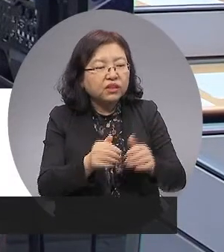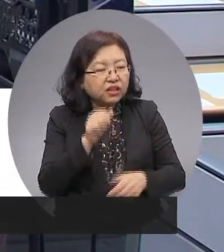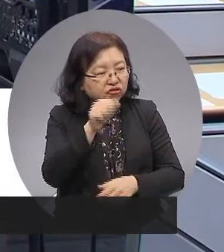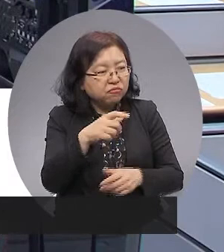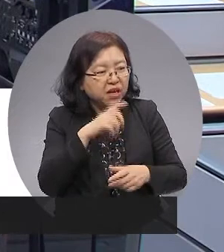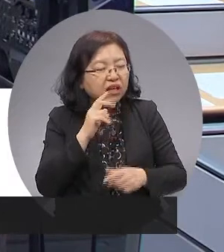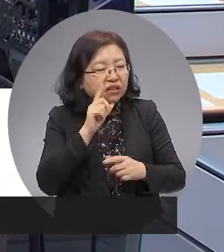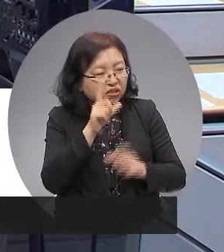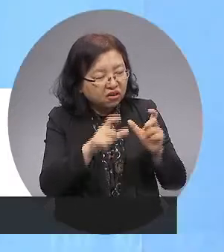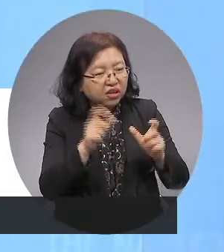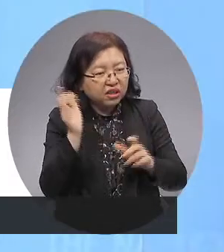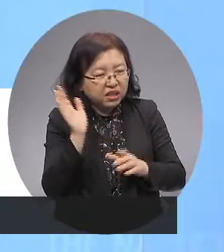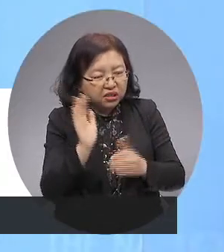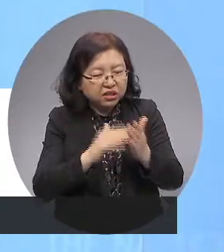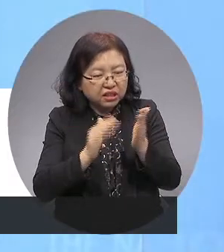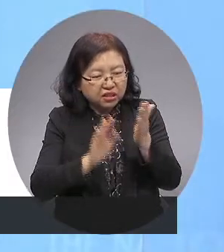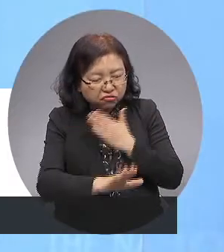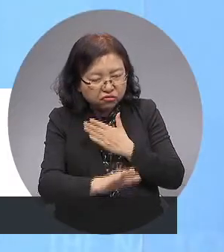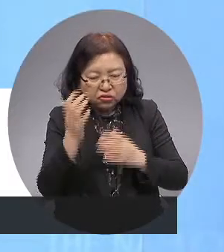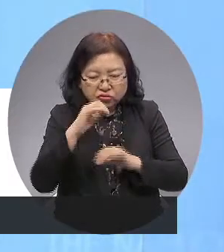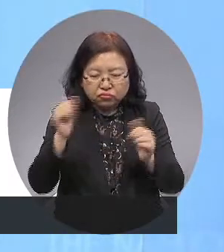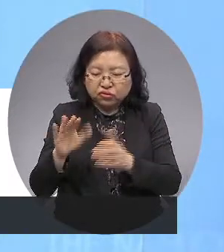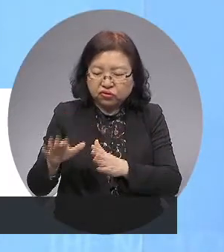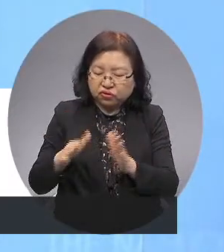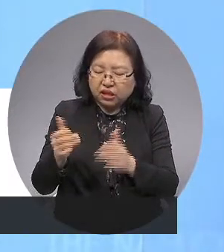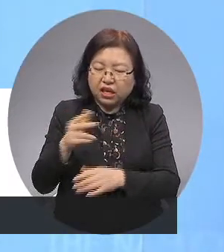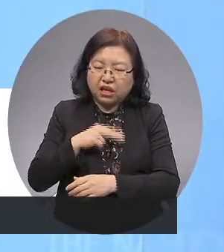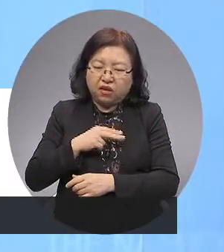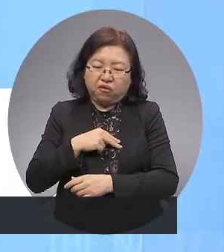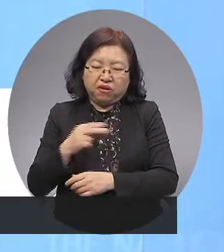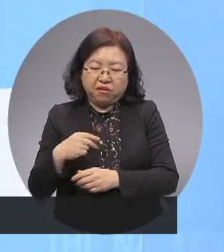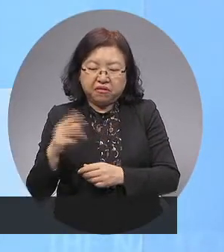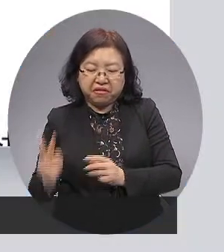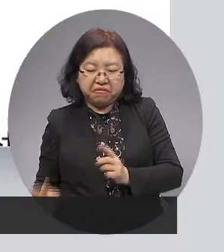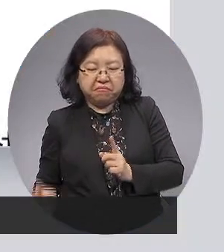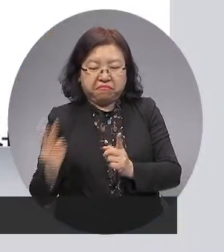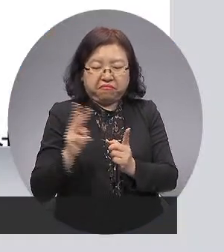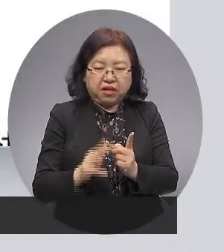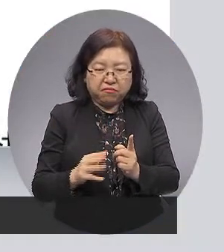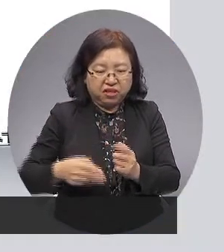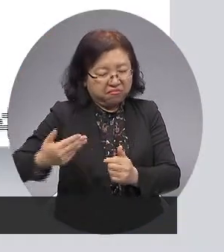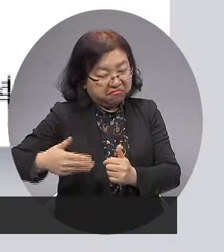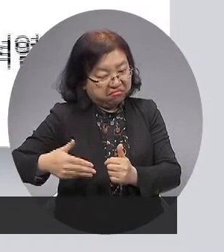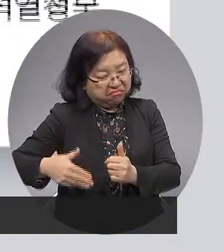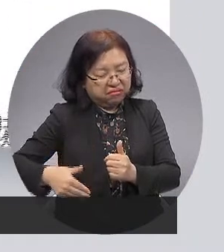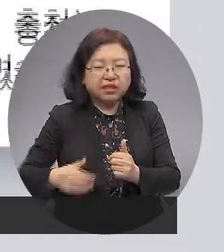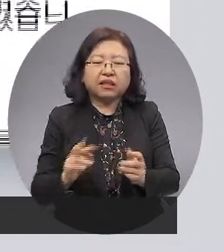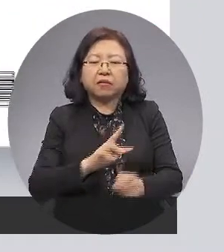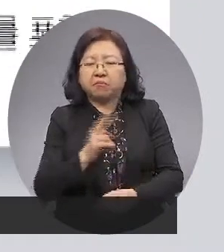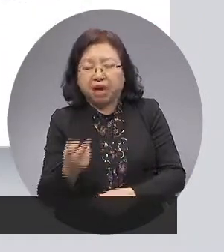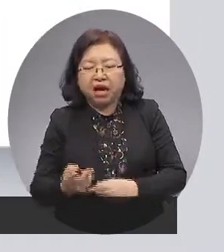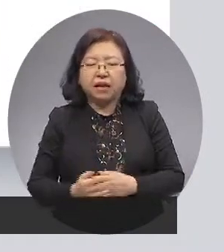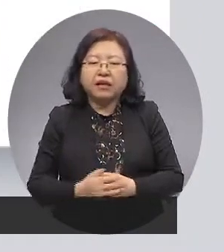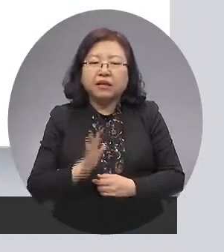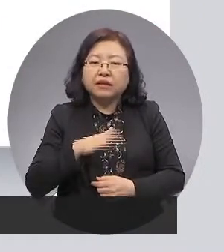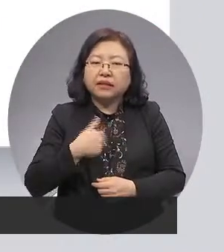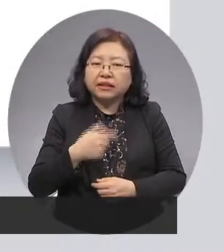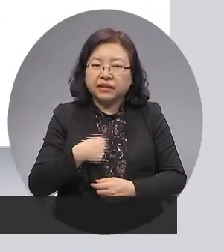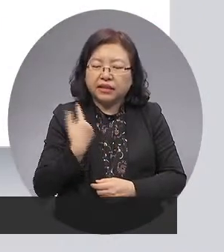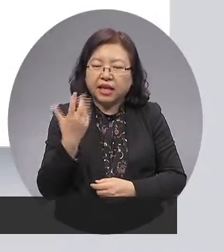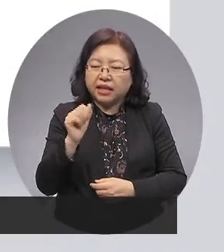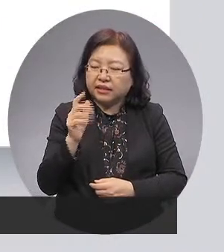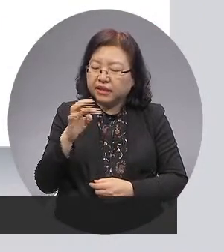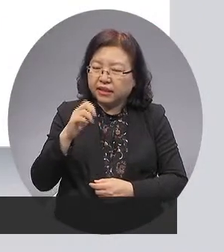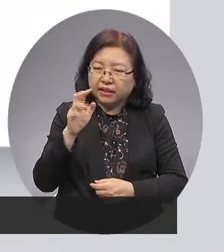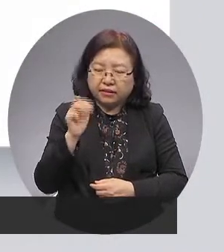충북 국회의원 3명이 찾아가 설득하자 갑자기 진로를 바꾼 건데 자신의 SNS를 통해